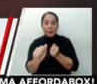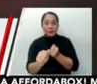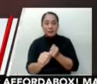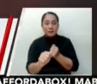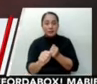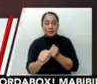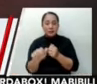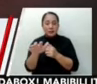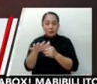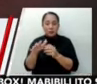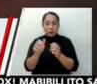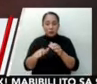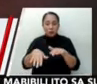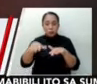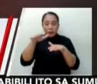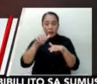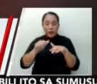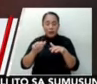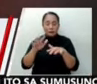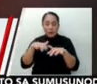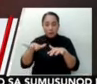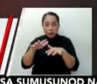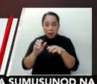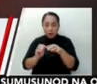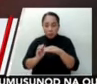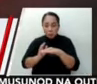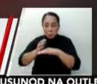ay tuloy-tuloy na yung kanilang daloy ng